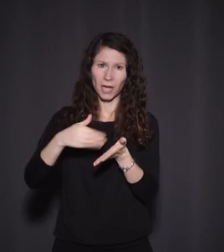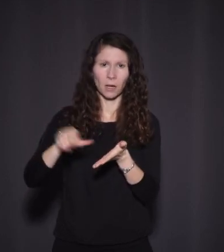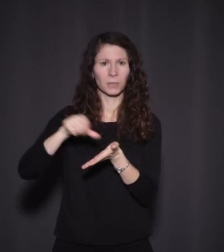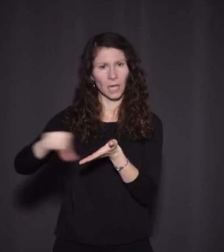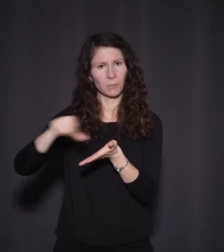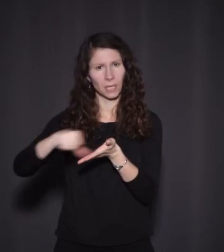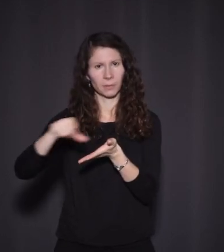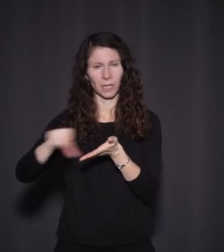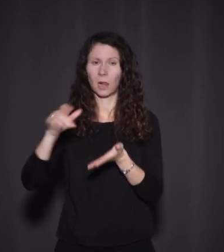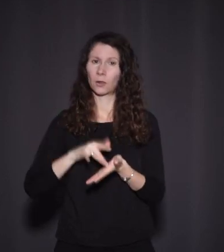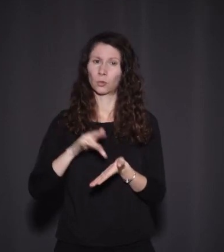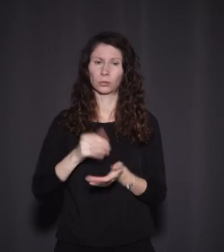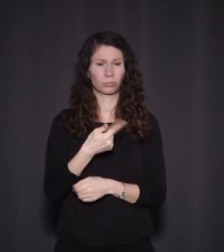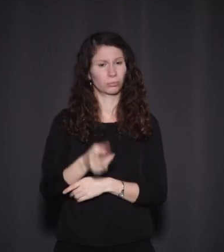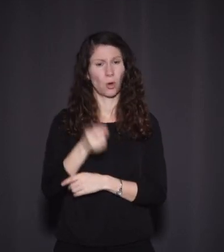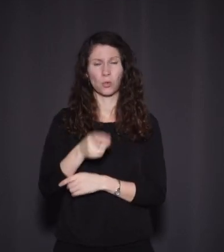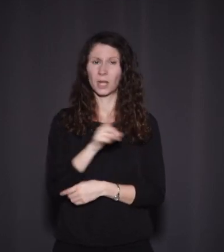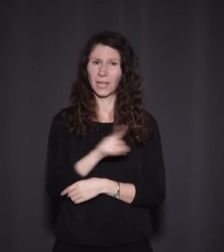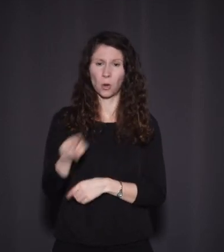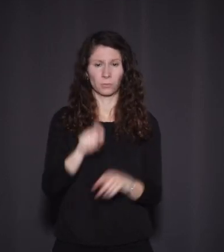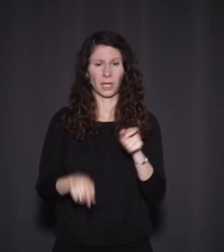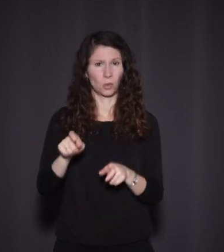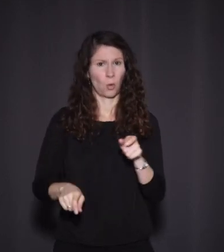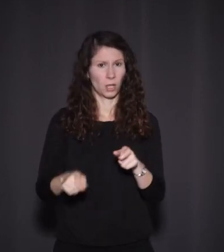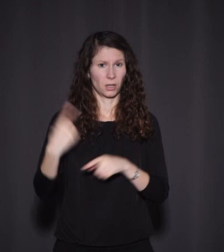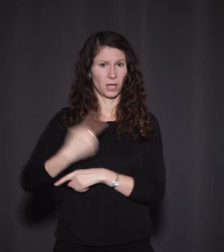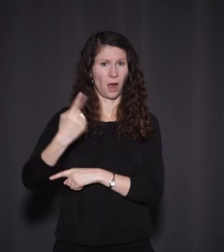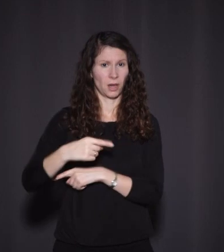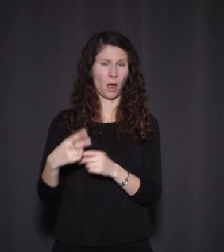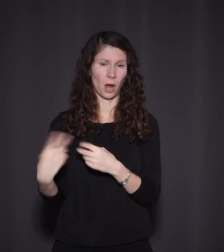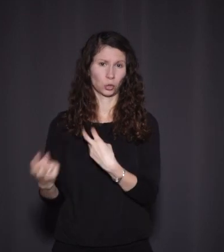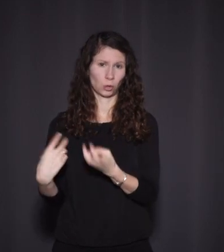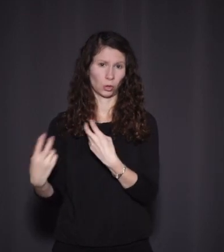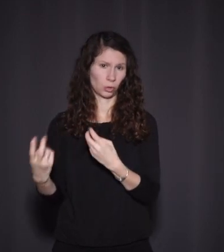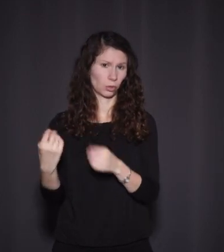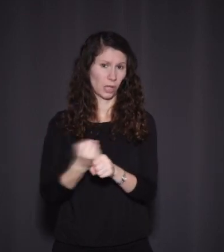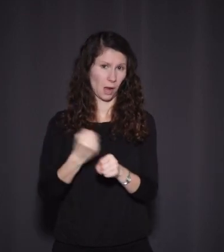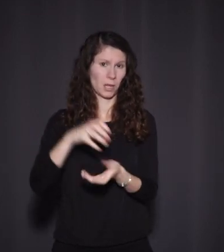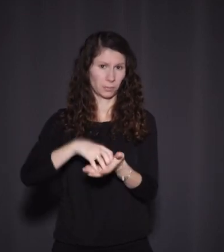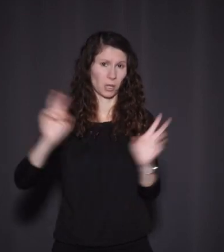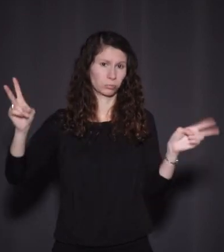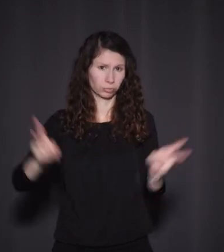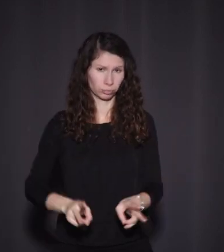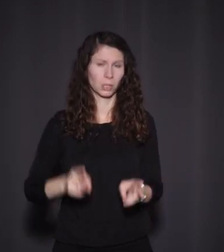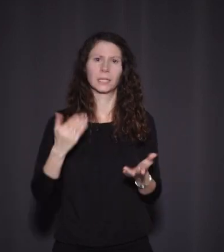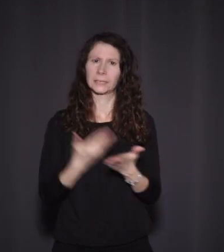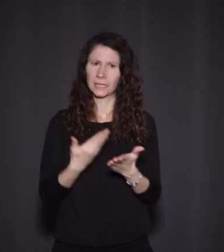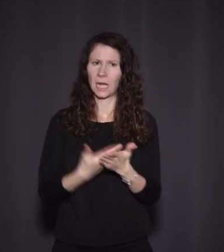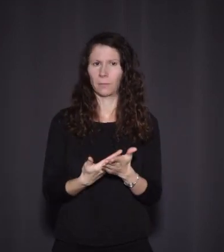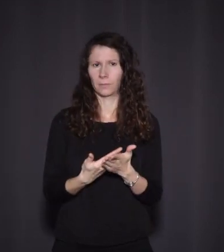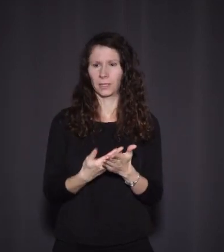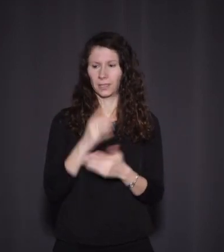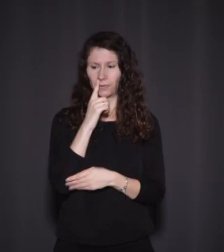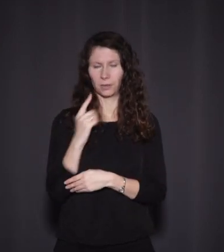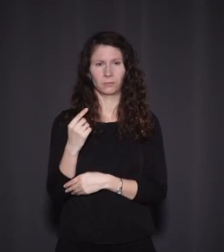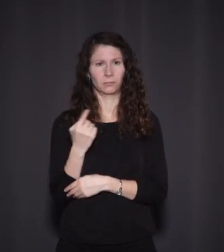einzahlen, denn wir haben Hunderttausende, die jedes Jahr mehr den Arbeitsmarkt verlassen. Und wenn wir das nicht auffüllen, dann ist alles, was wir beide hier